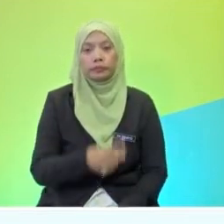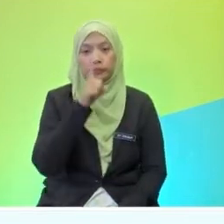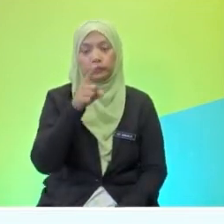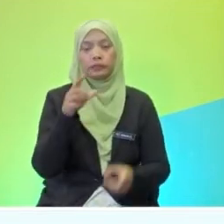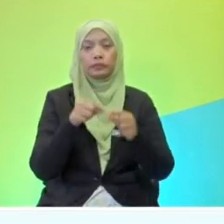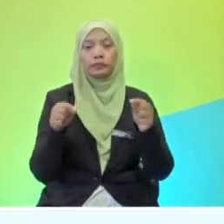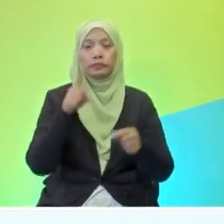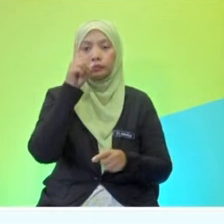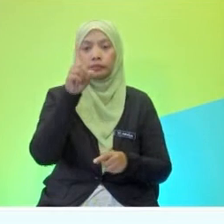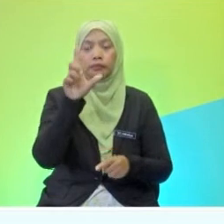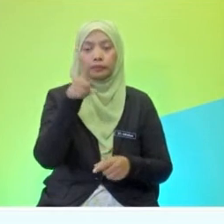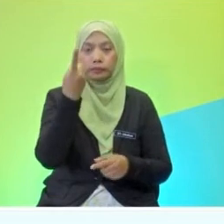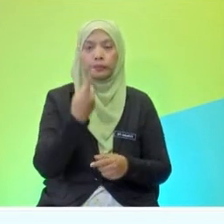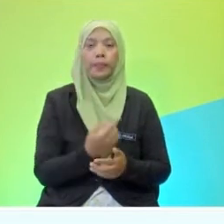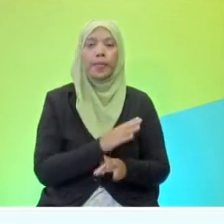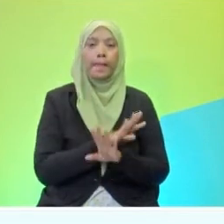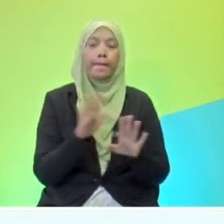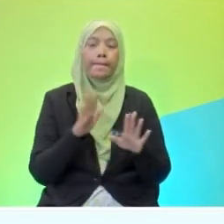tapi tidak